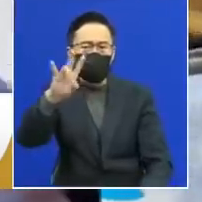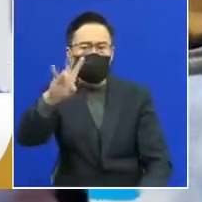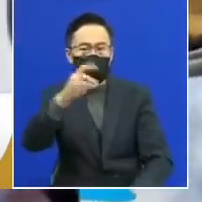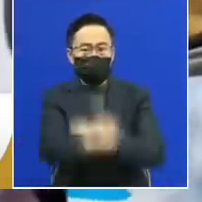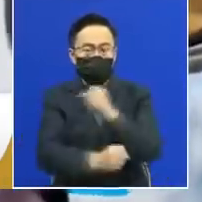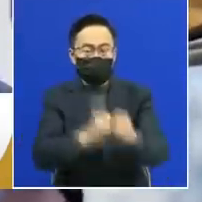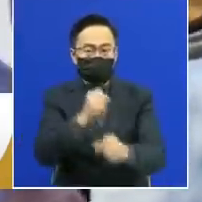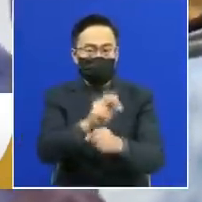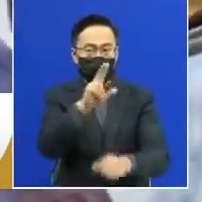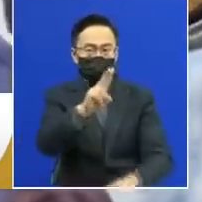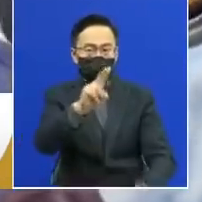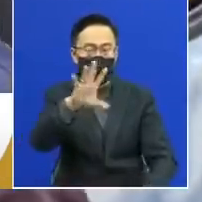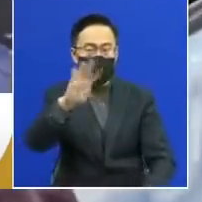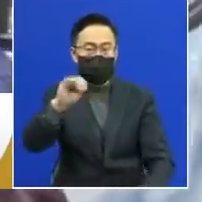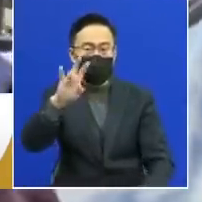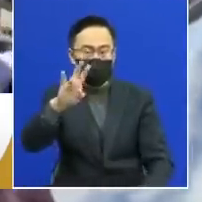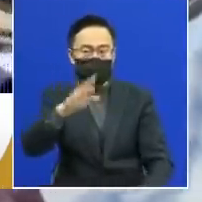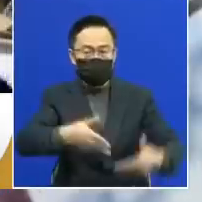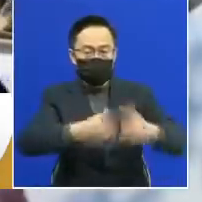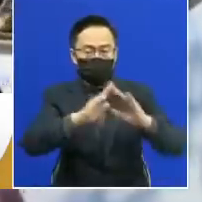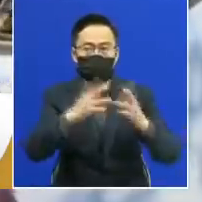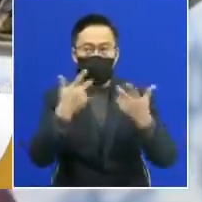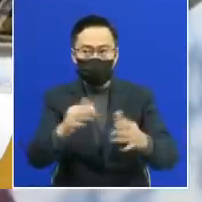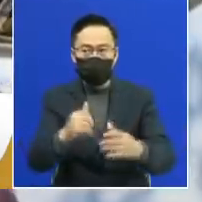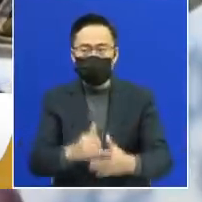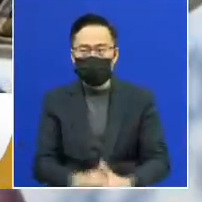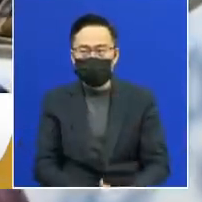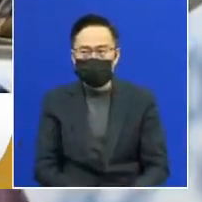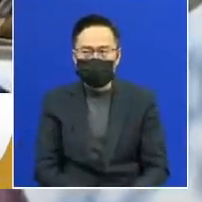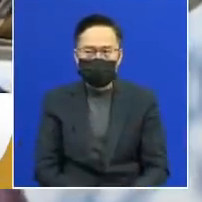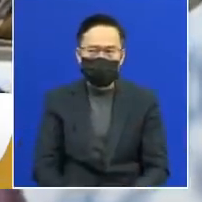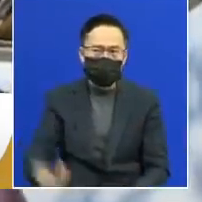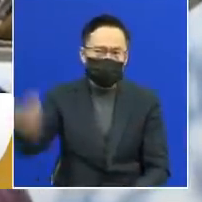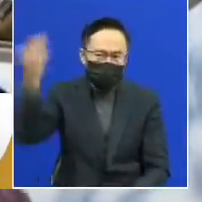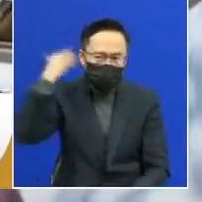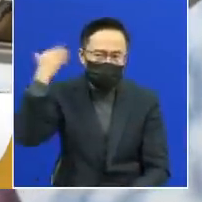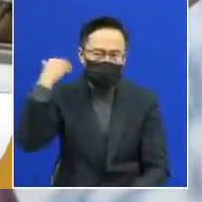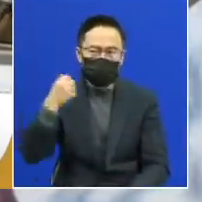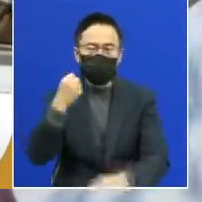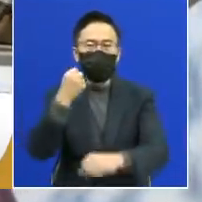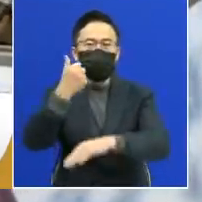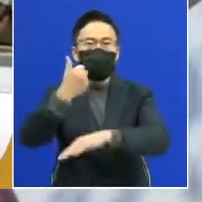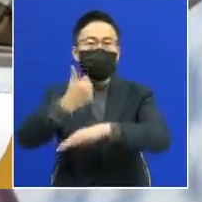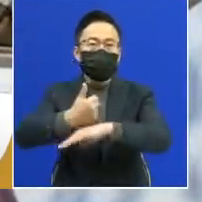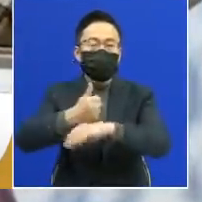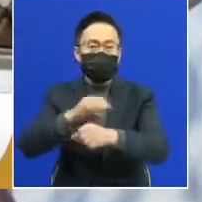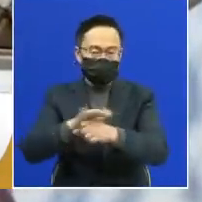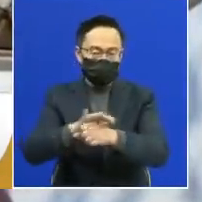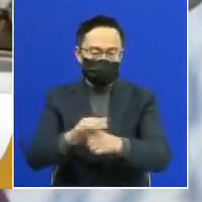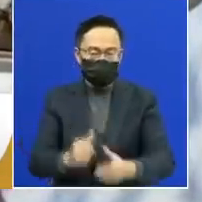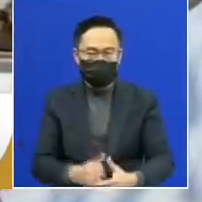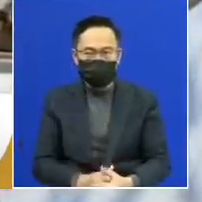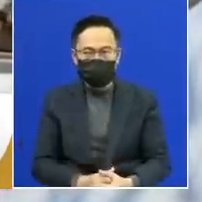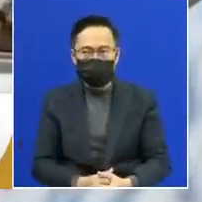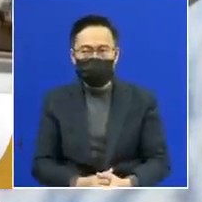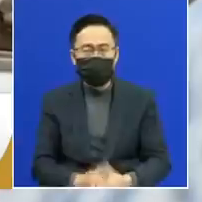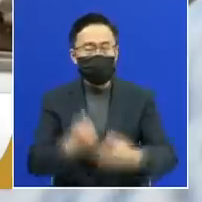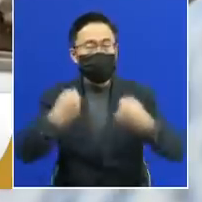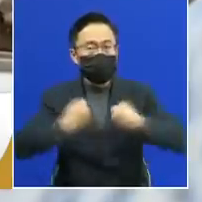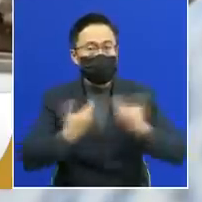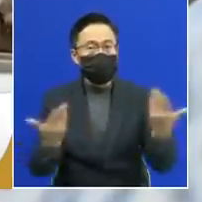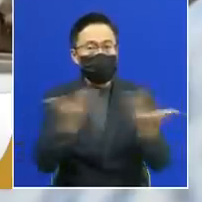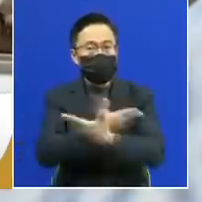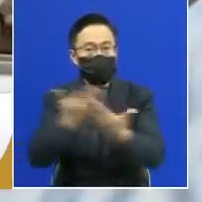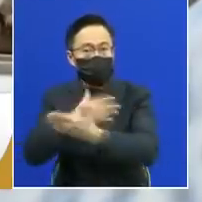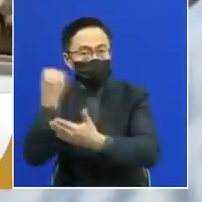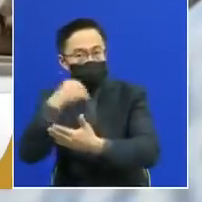ะตามน่าจะเป็นสมัยที่ผมเป็นอยู่ทีแรก เป็นเจ้าของเดิมมาตลอดไหมคะหรือว่ามีการเปลี่ยนมือไปแล้ว ก็ไ